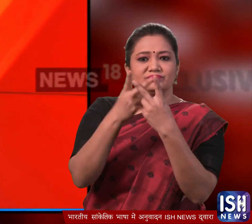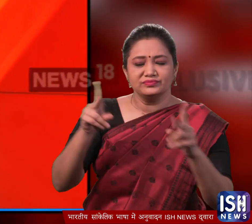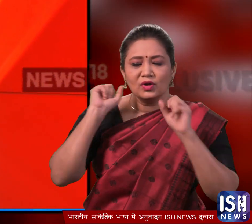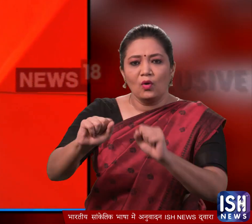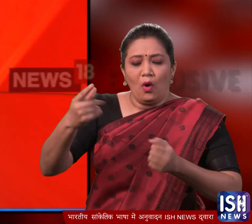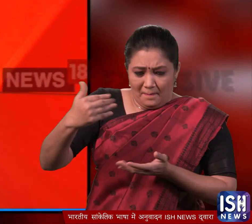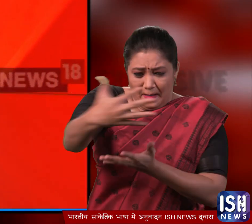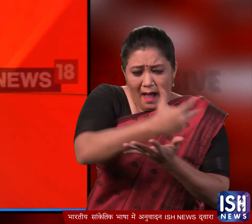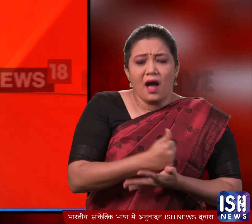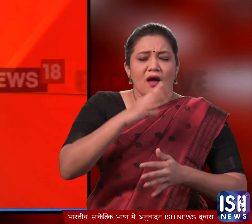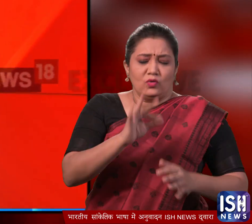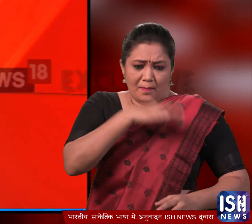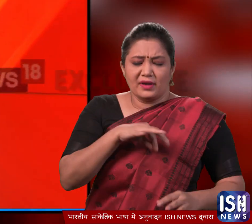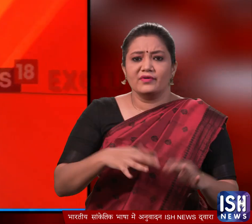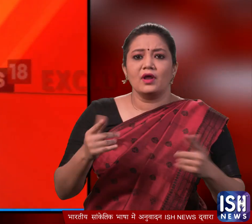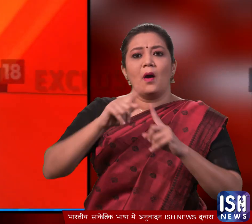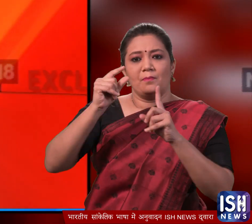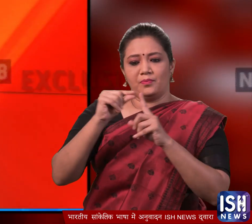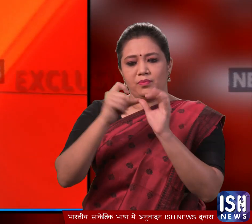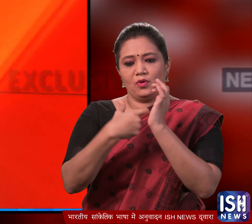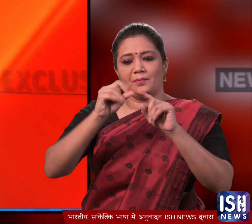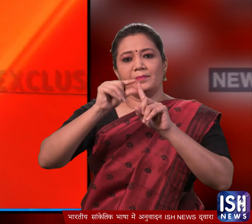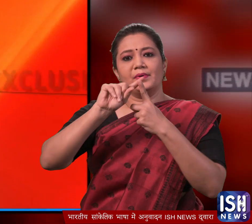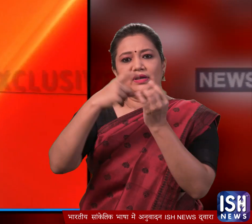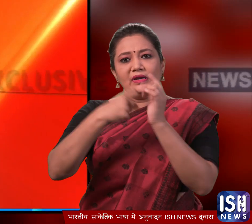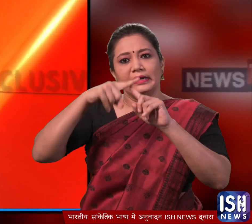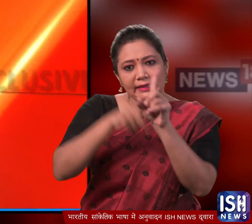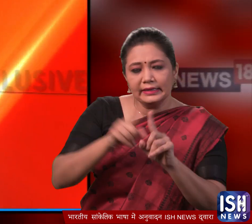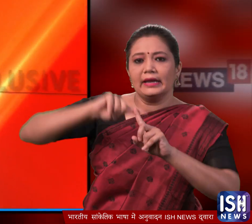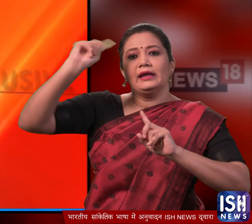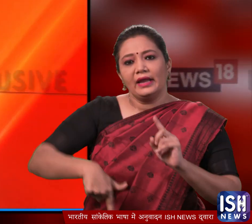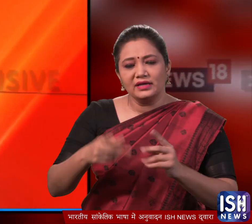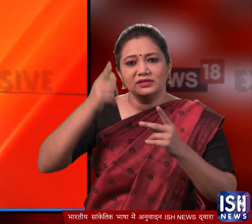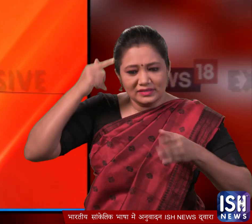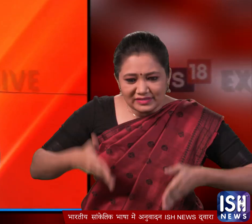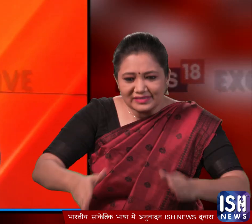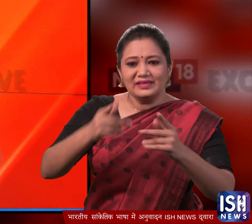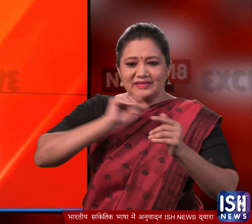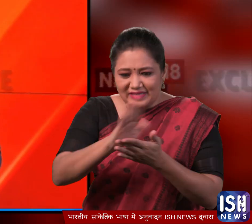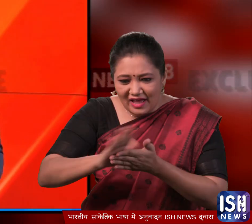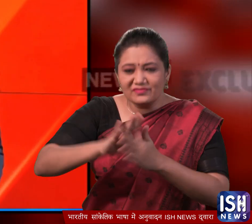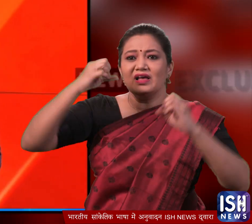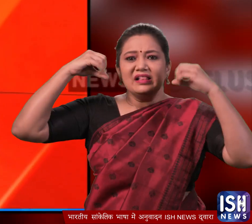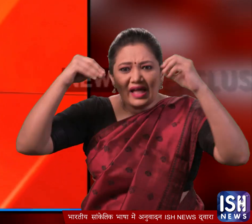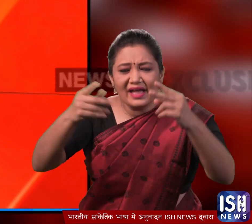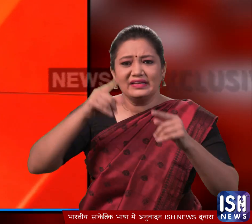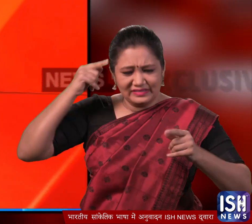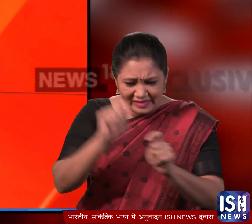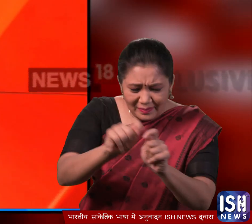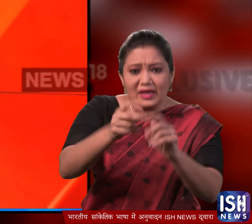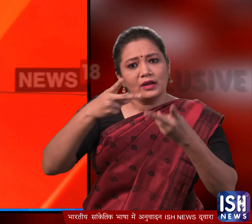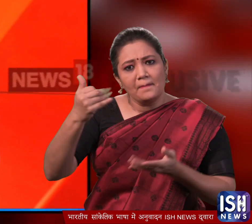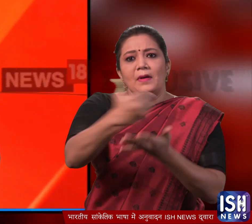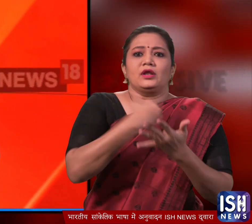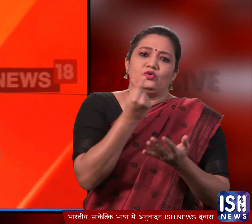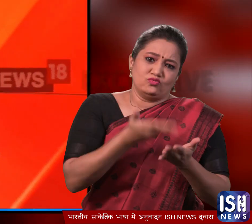या नगर निगम की आमदनी का सबसे बड़ा जरिया प्रॉपर्टी टैक्स ही है, जिससे गली मोहल्लों में सफाई, स्ट्रीट लाइट, सड़कों की मरम्मत और दूसरे खर्चे